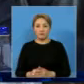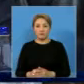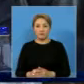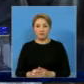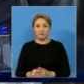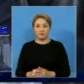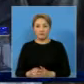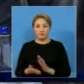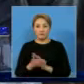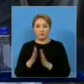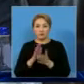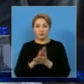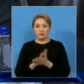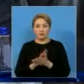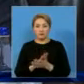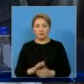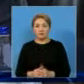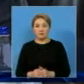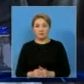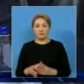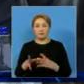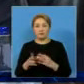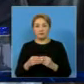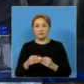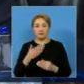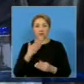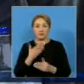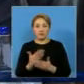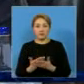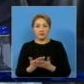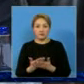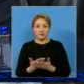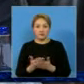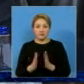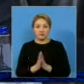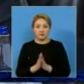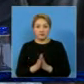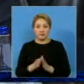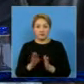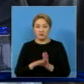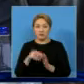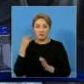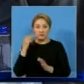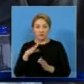и по договору. И вместе с тем я попросил сформировать пул очень недобросовестных